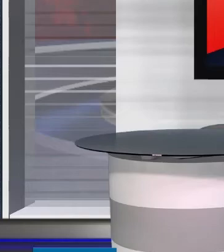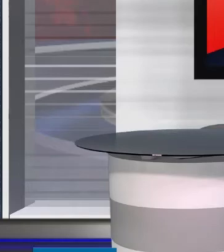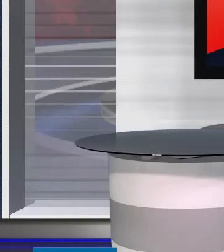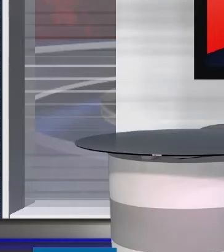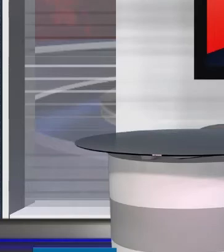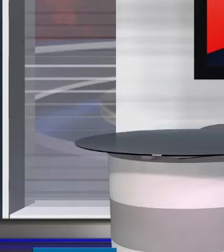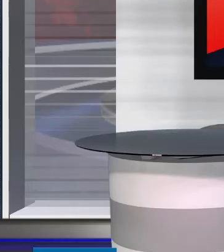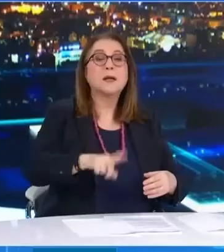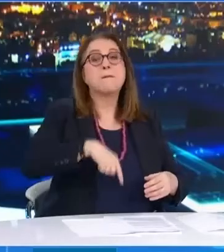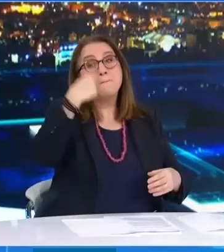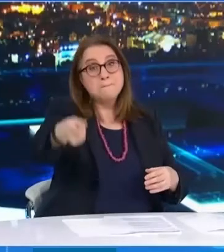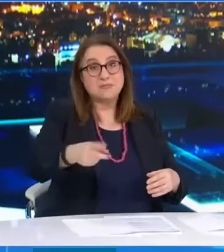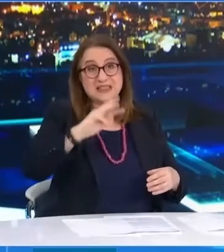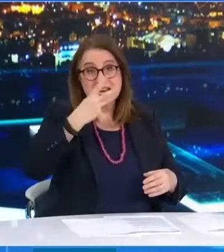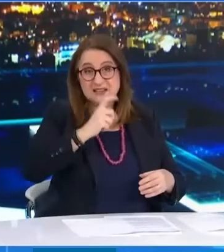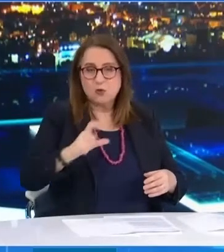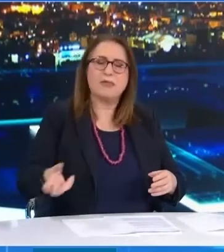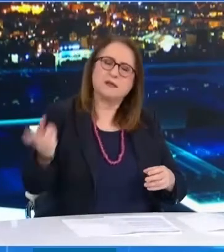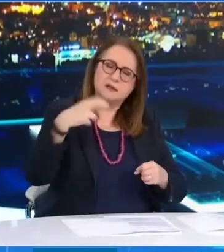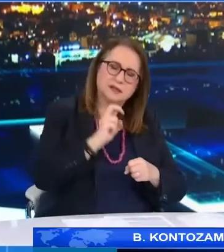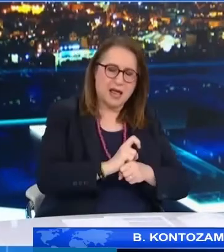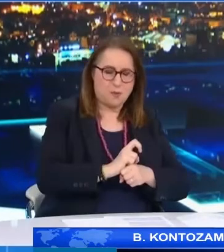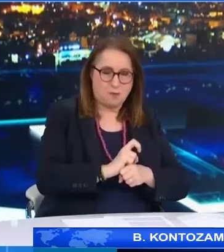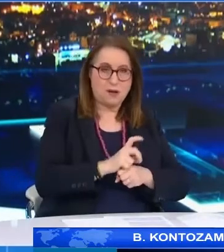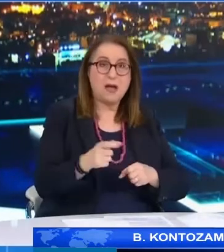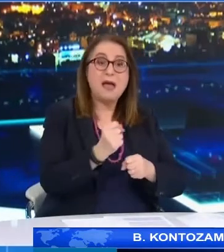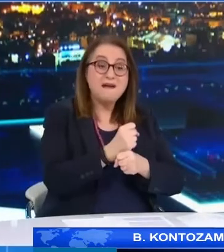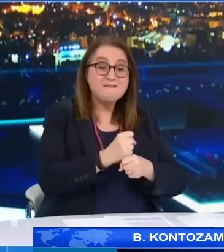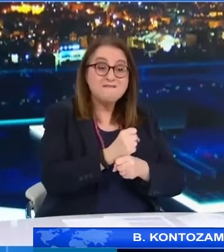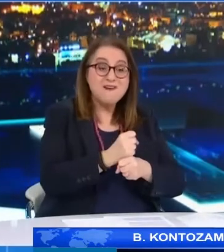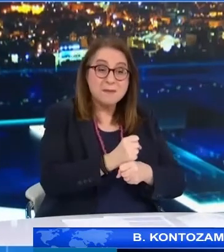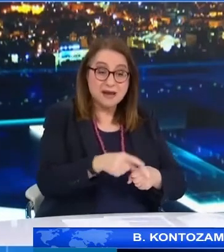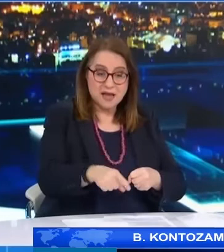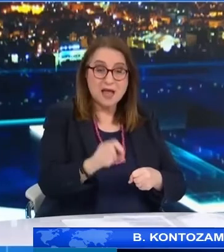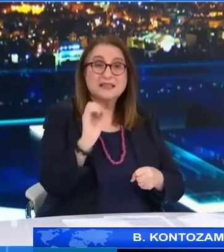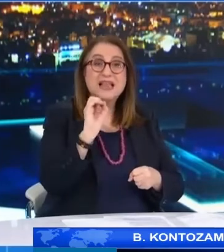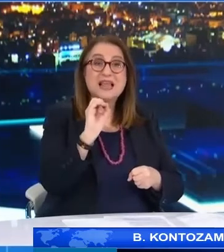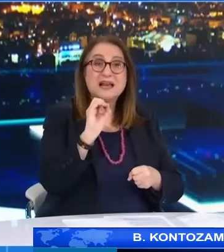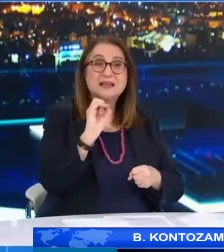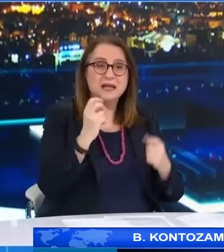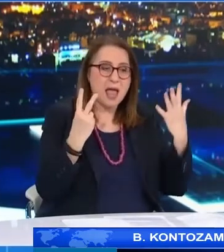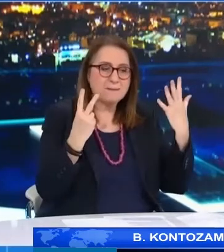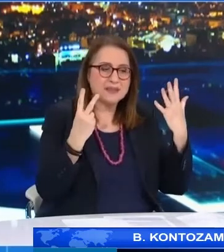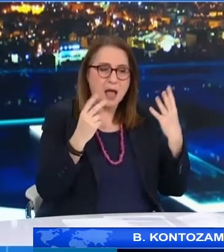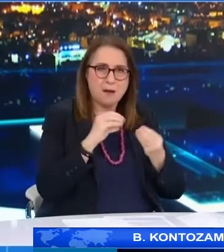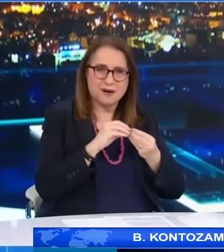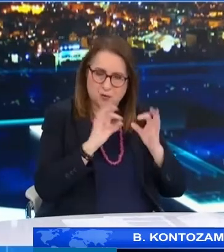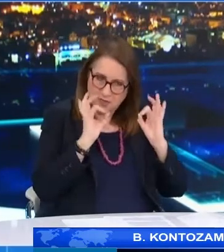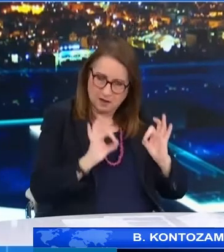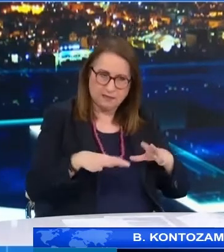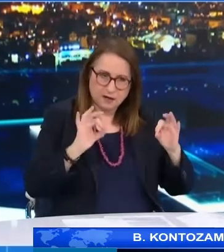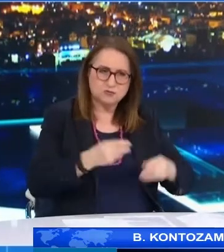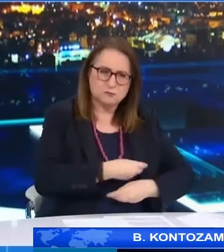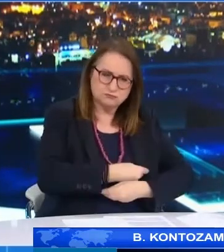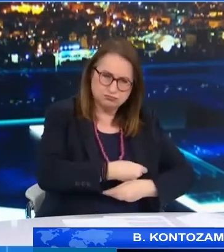έχουν εμβολιαστεί. Ο εφοδιασμός των φαρμακείων θα ξεκινήσει από την προσεχή Τετάρτη 7 Απριλίου και